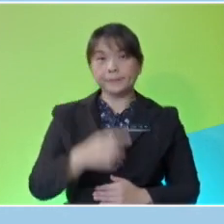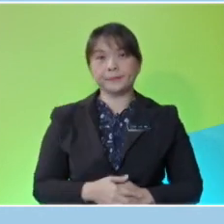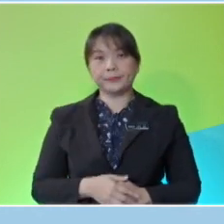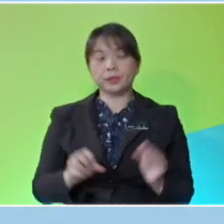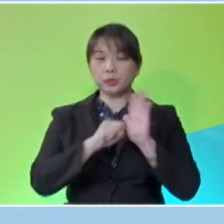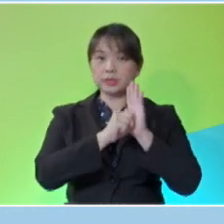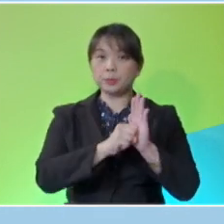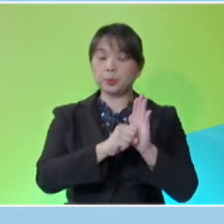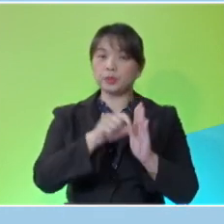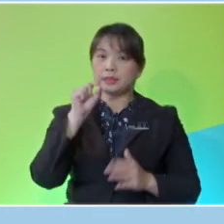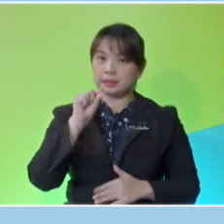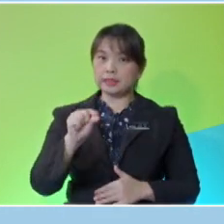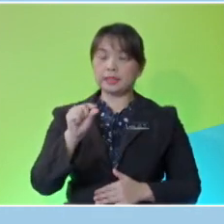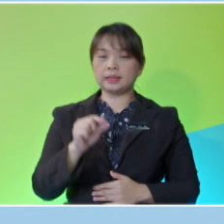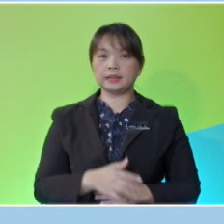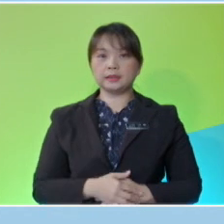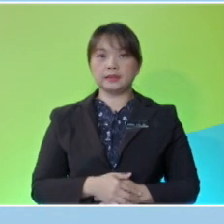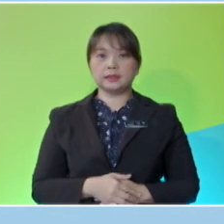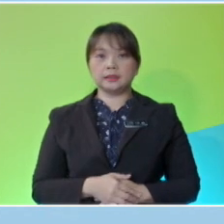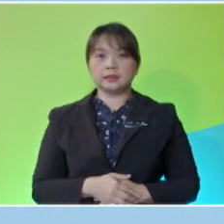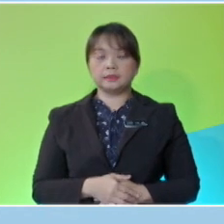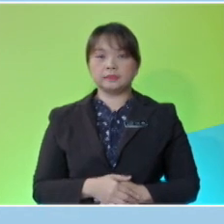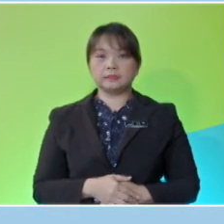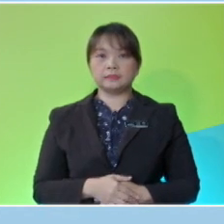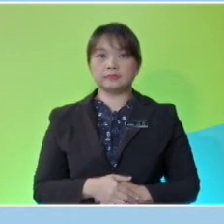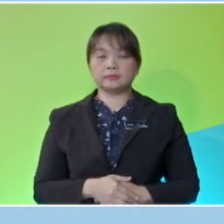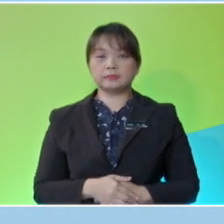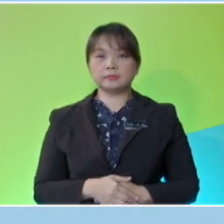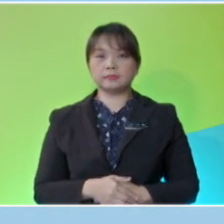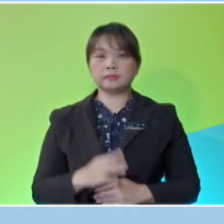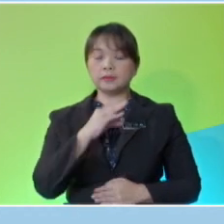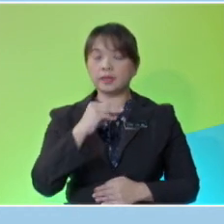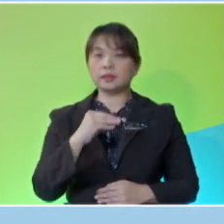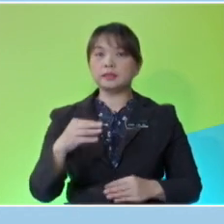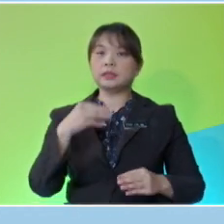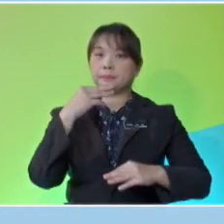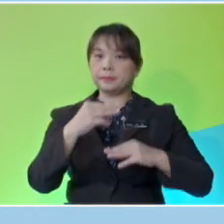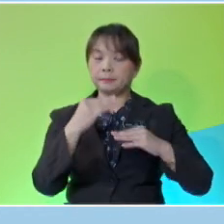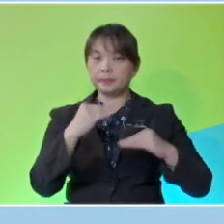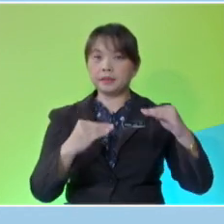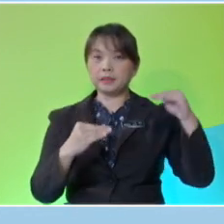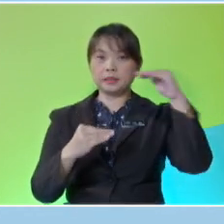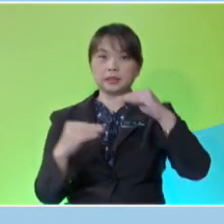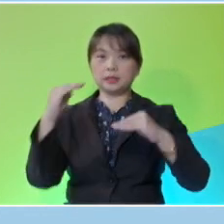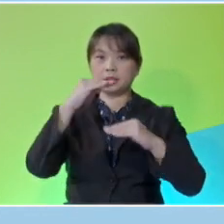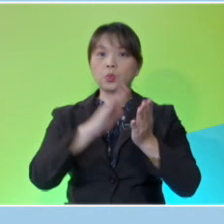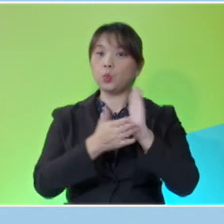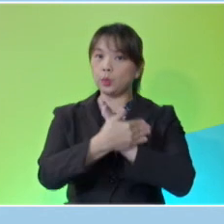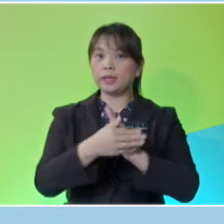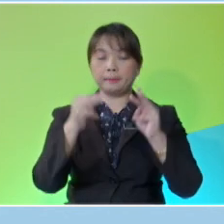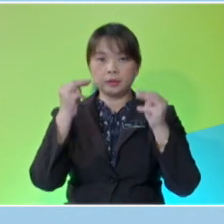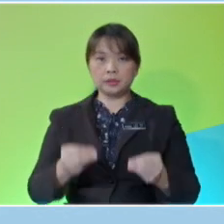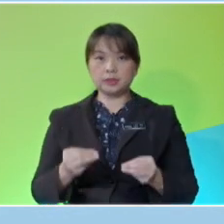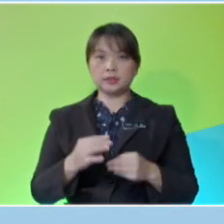jadi penempatan adalah pandang darat budaya Kirana bertepatan dibina oleh manusia yang sebentar tadi saya Terangkan pandang darat fisika